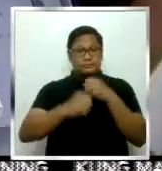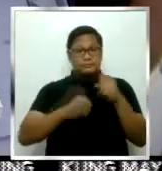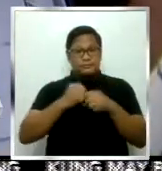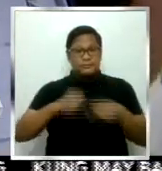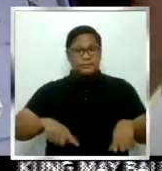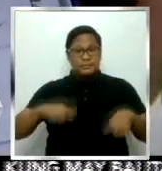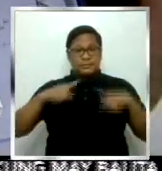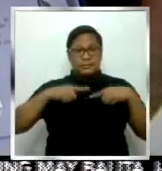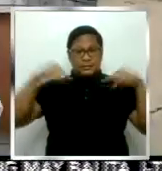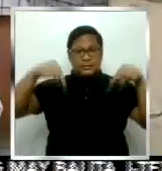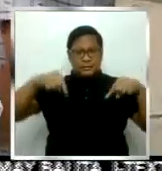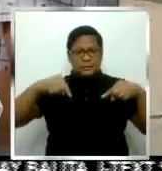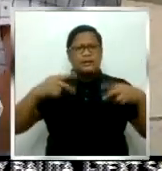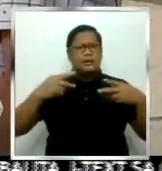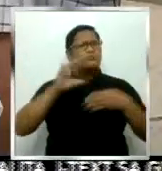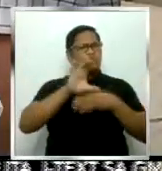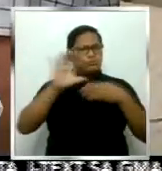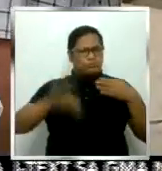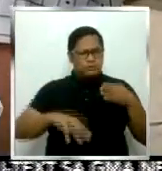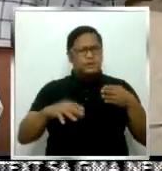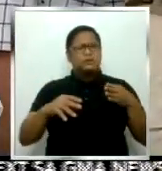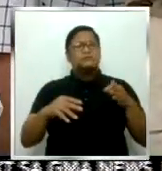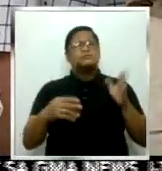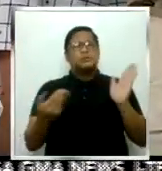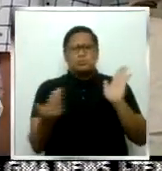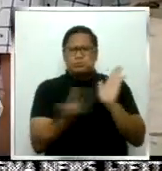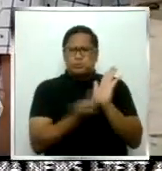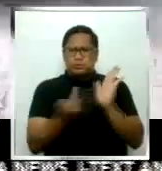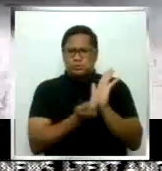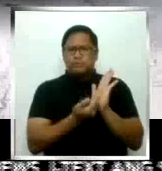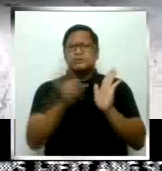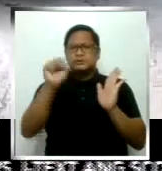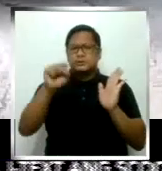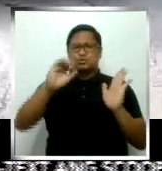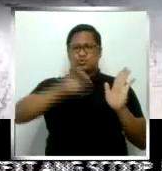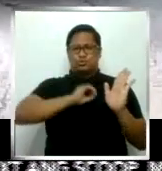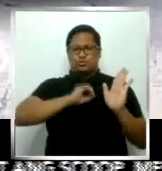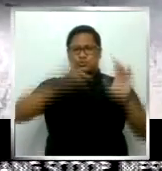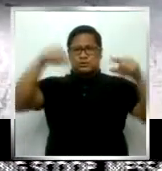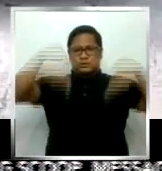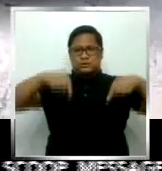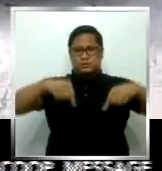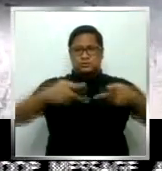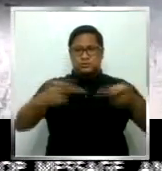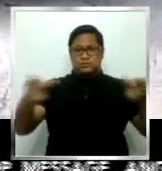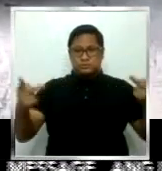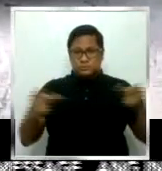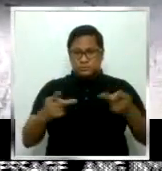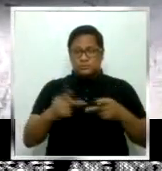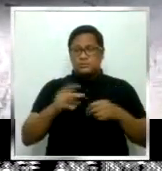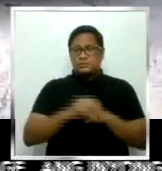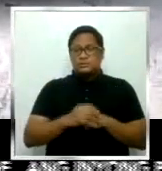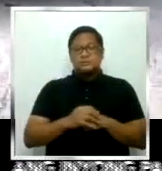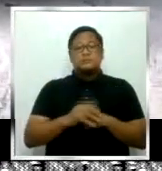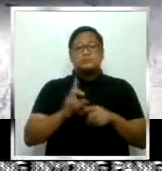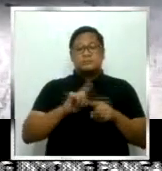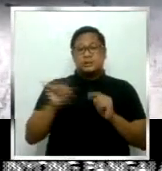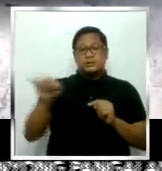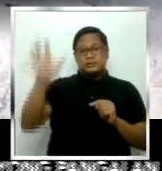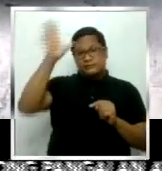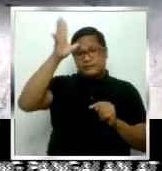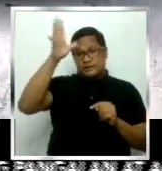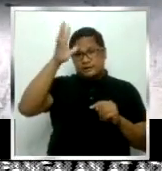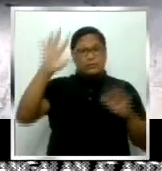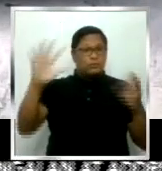raw sila ng dokumento para patunayan na pag-aari nila ang lupain. Wala nang mga oras na yon ang ama ni De Los Santos. Pero sabi